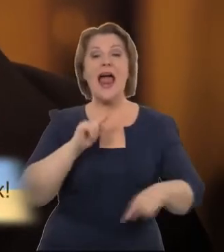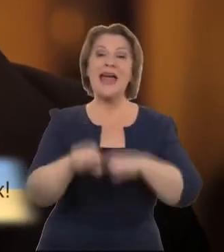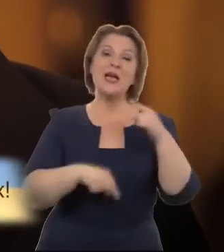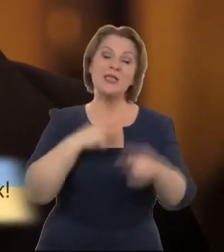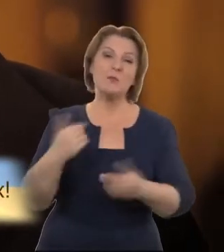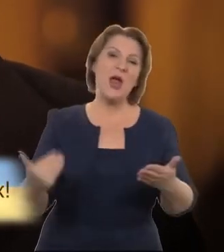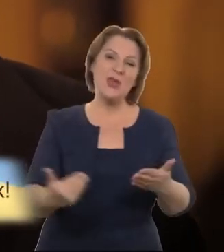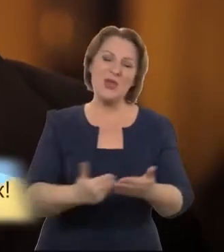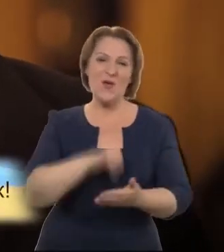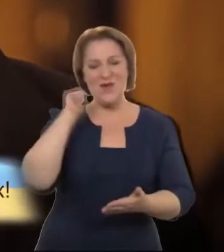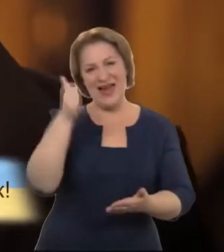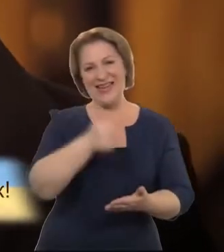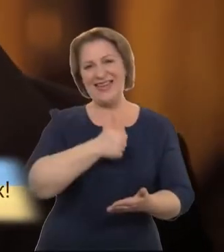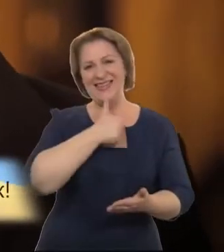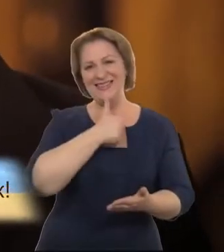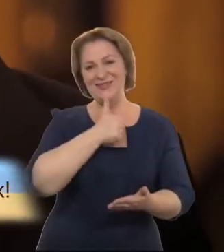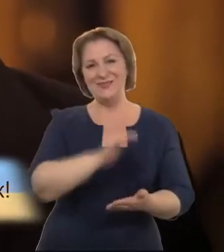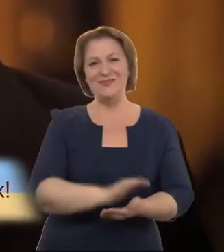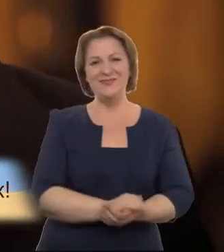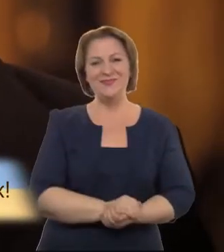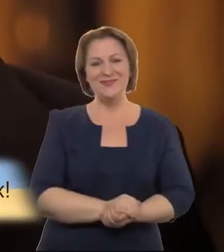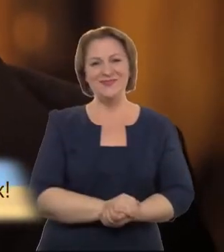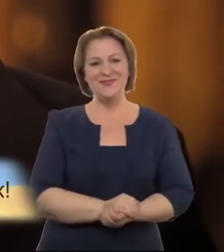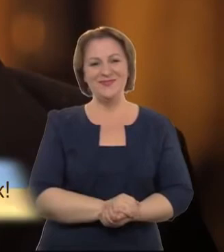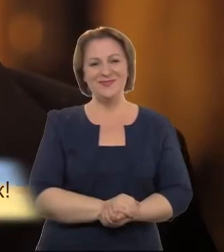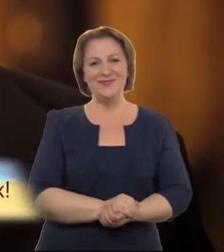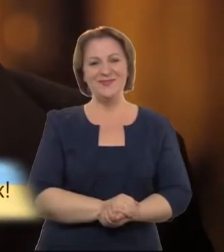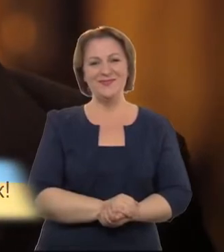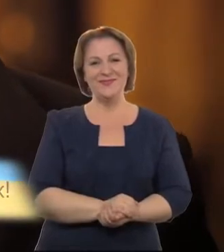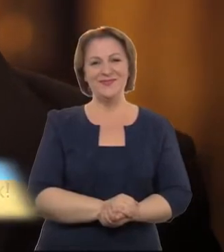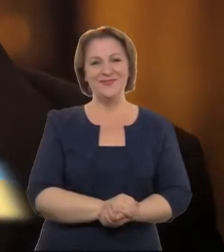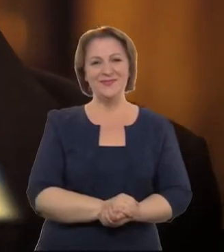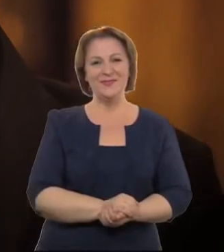келечек байрамлары, келечек яны йыллары бераберликте олырық.